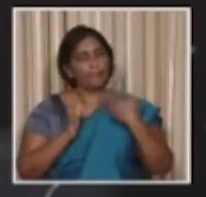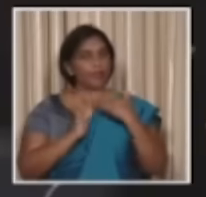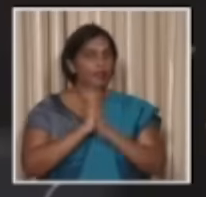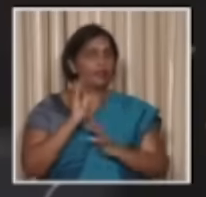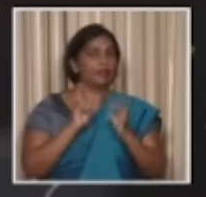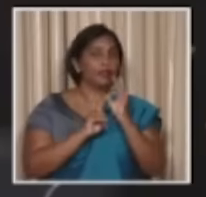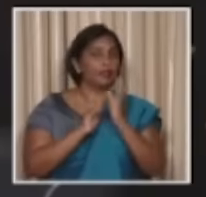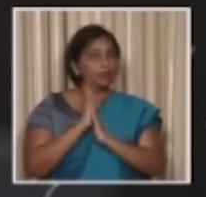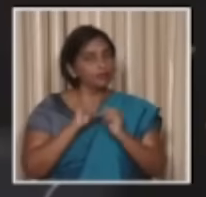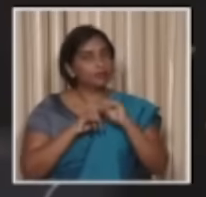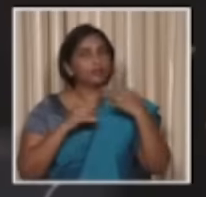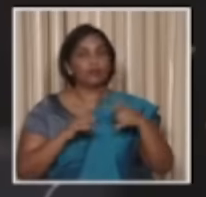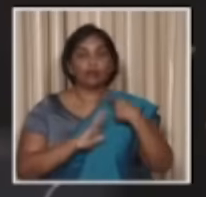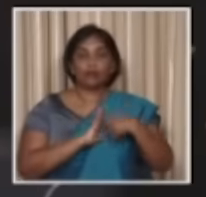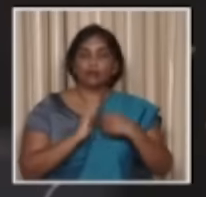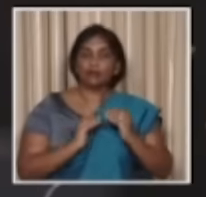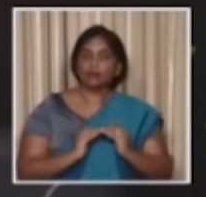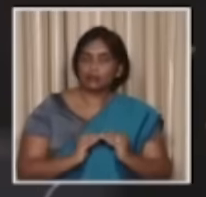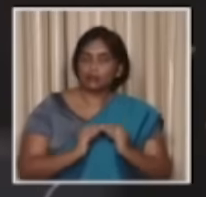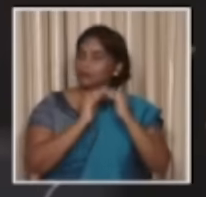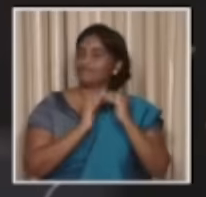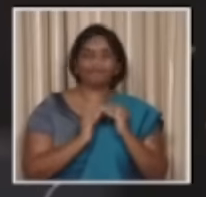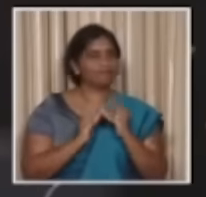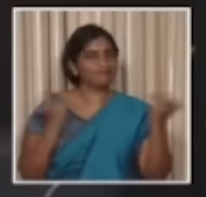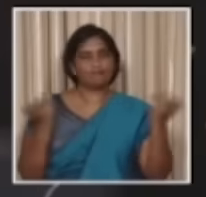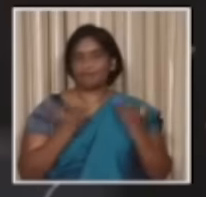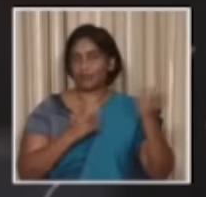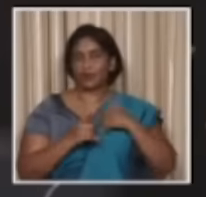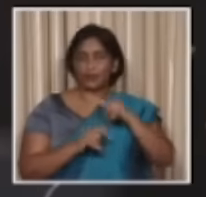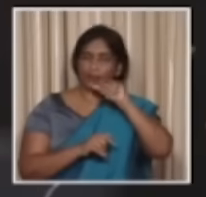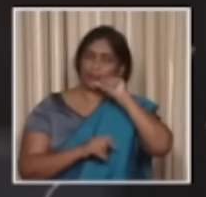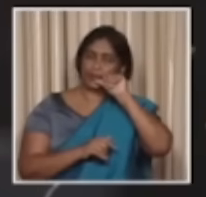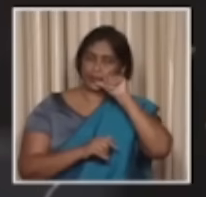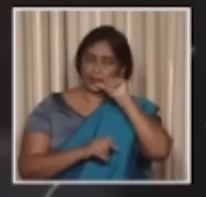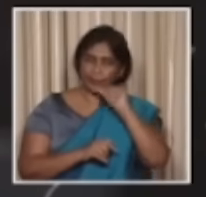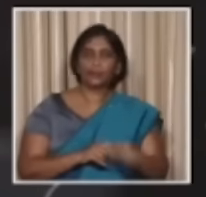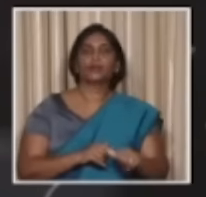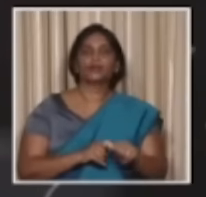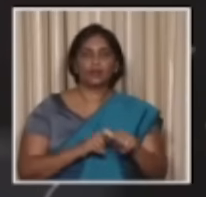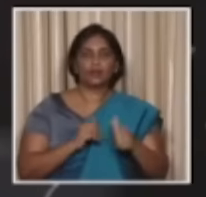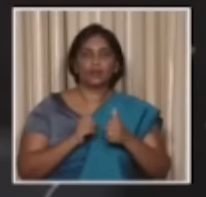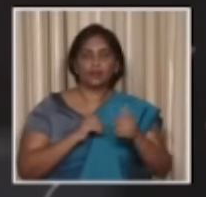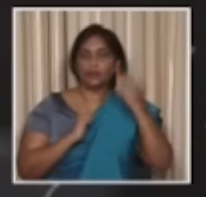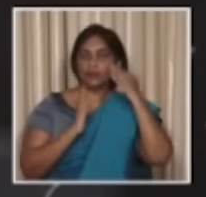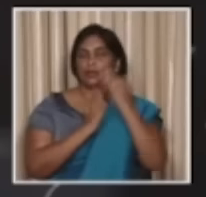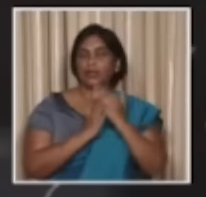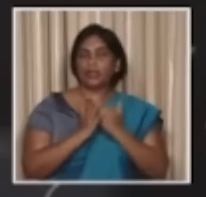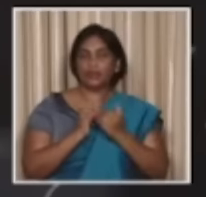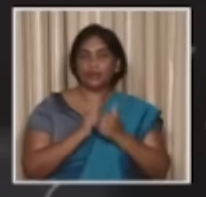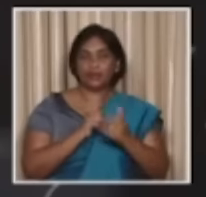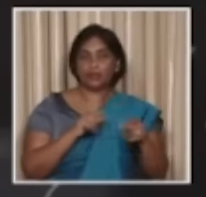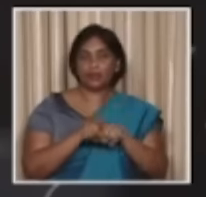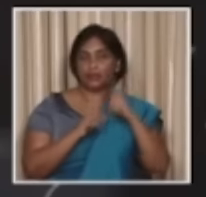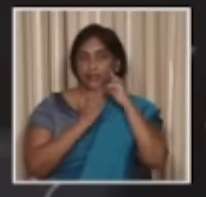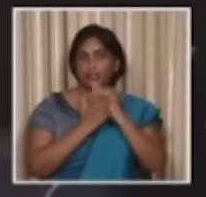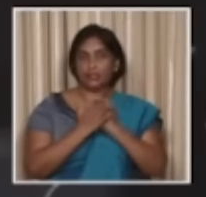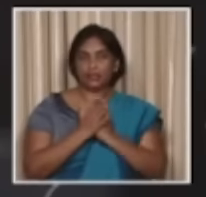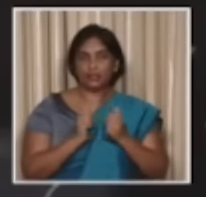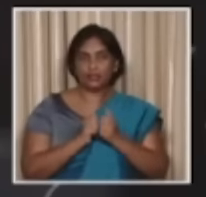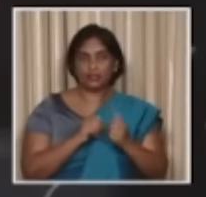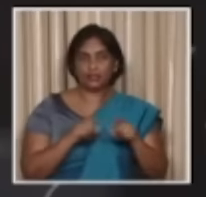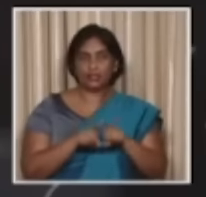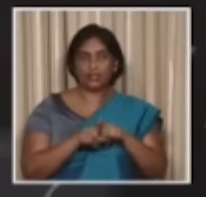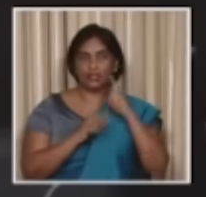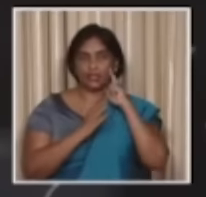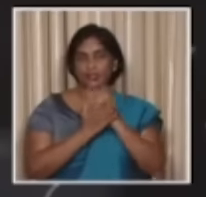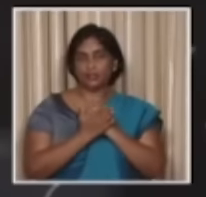වුණත් මේ රට ඔළුව උස්සන්නේ නැහැ නෑමයි ඒක සදා කාලික සත්‍යයක් දීර්ඝ කාලෙන්න පැවතුණු යථාර්ථය ඒකයි